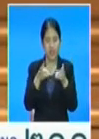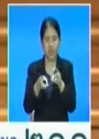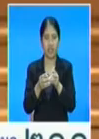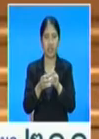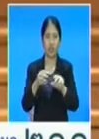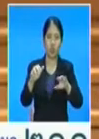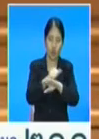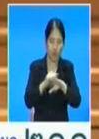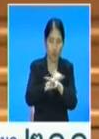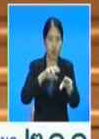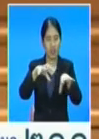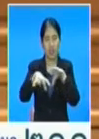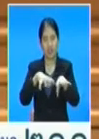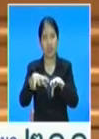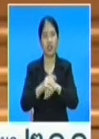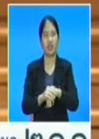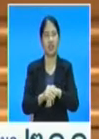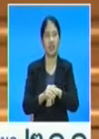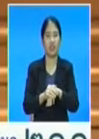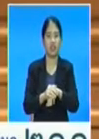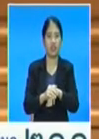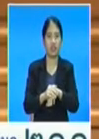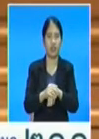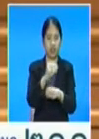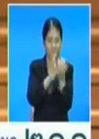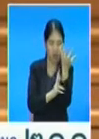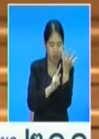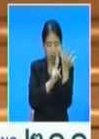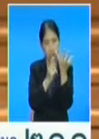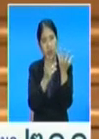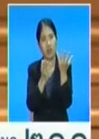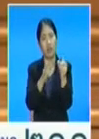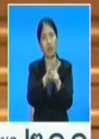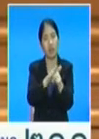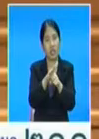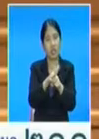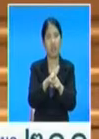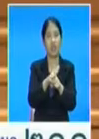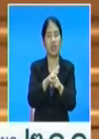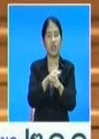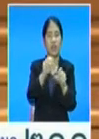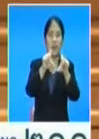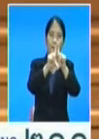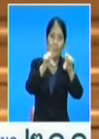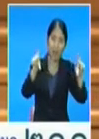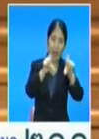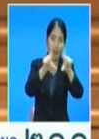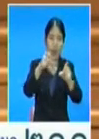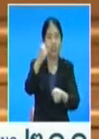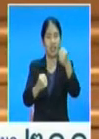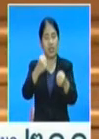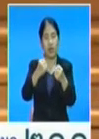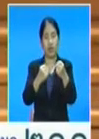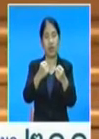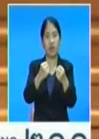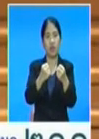มแค่ไหนแล้วอยู่แค่นั้นนะครับทำอย่างไรไม่ให้ไปบดบังป้ายจราจรไม่ให้ไปบดบังไ